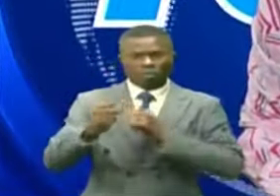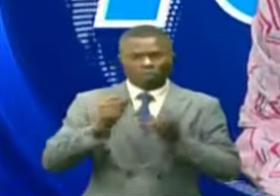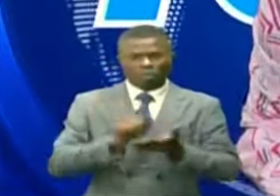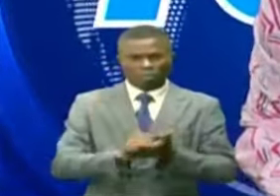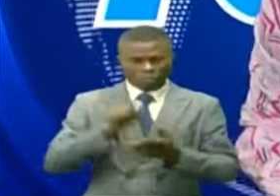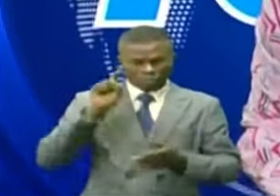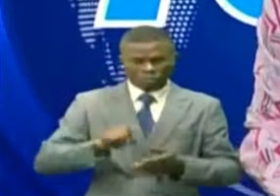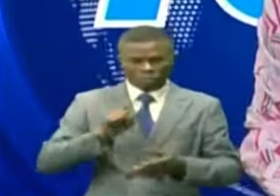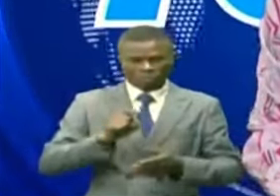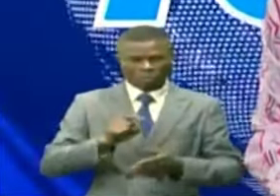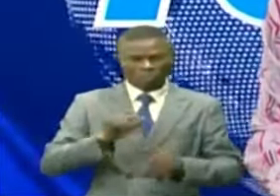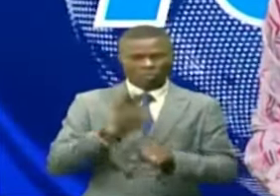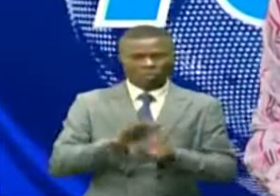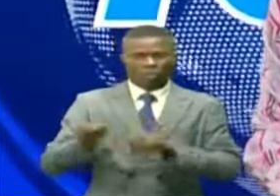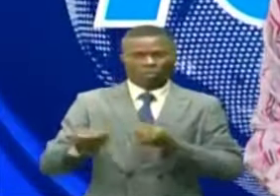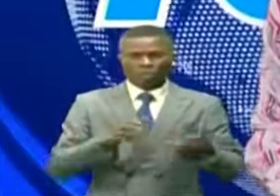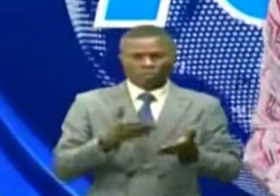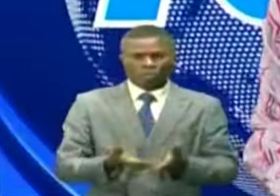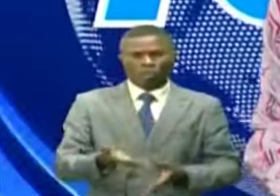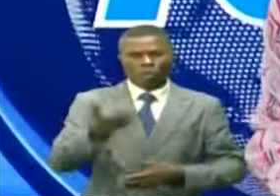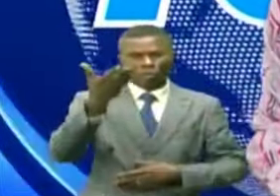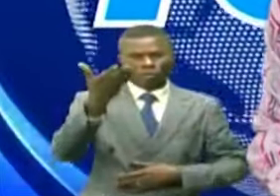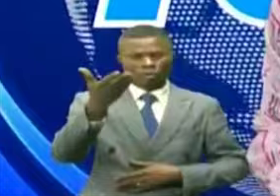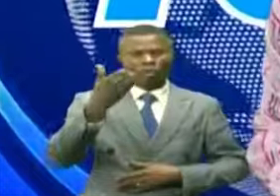devrait être multisectorielle